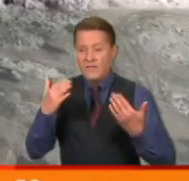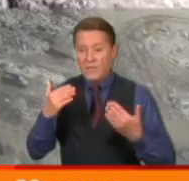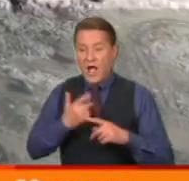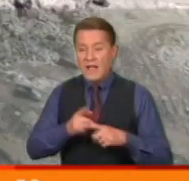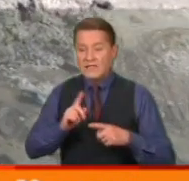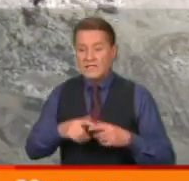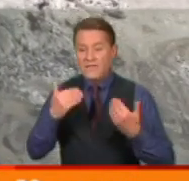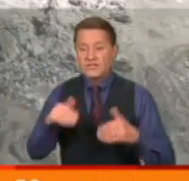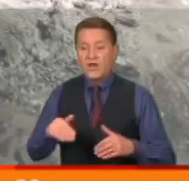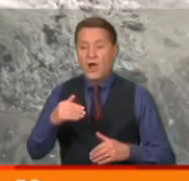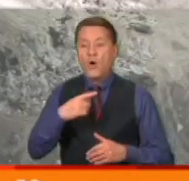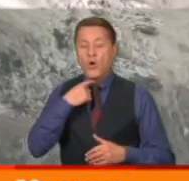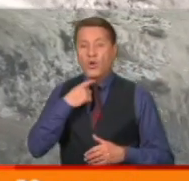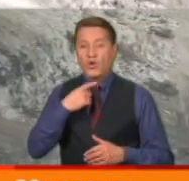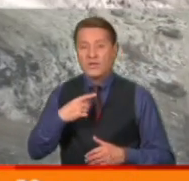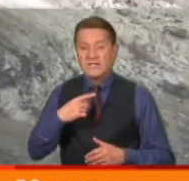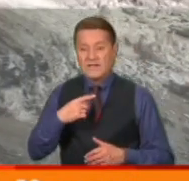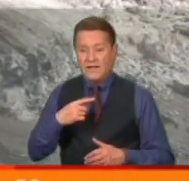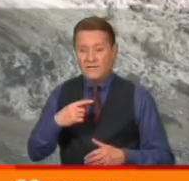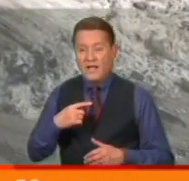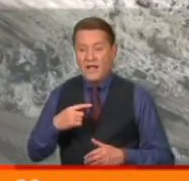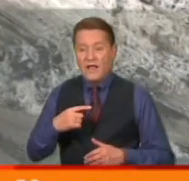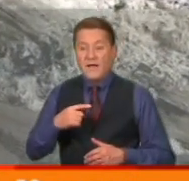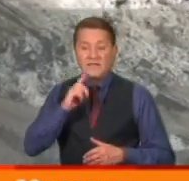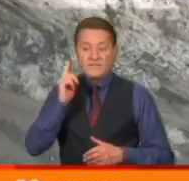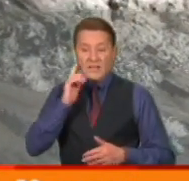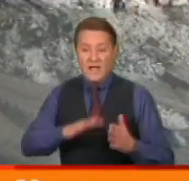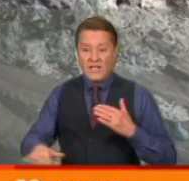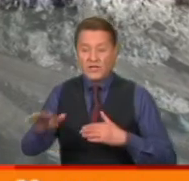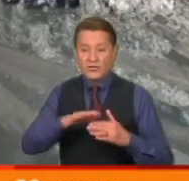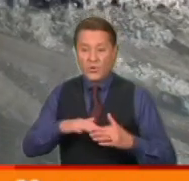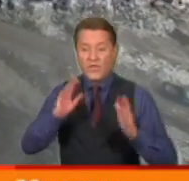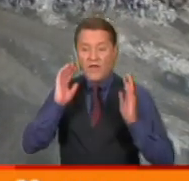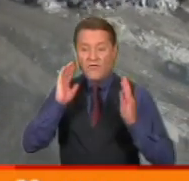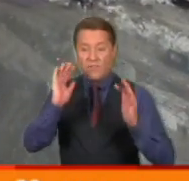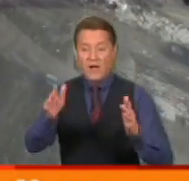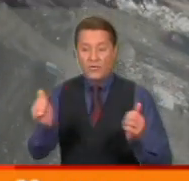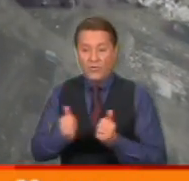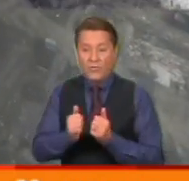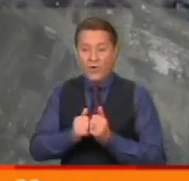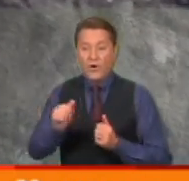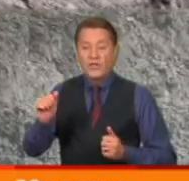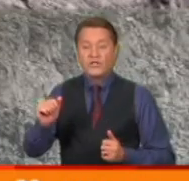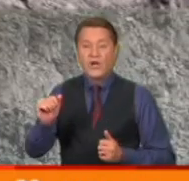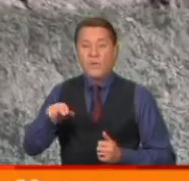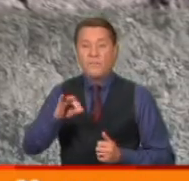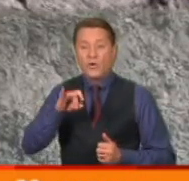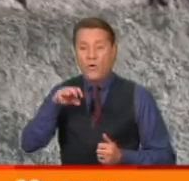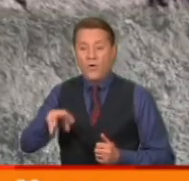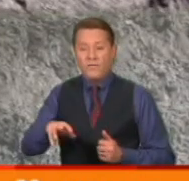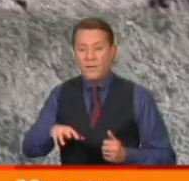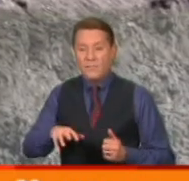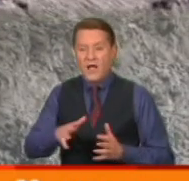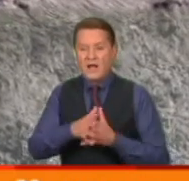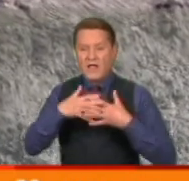наприклад, вже Голосіїв, висота пташиного лету. Просто в зеленій зоні, в Голосіївському парку, поруч із музеєм Піроговим,